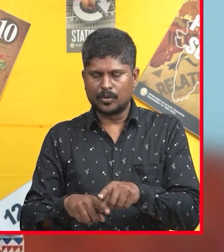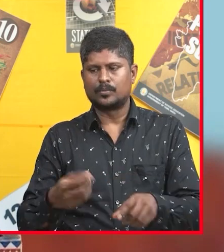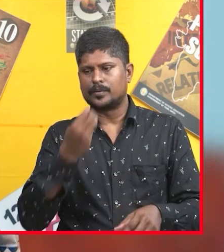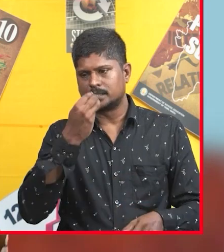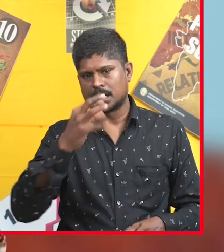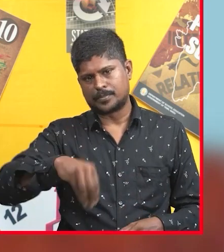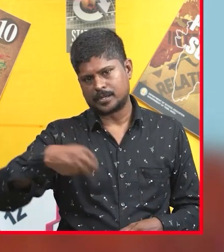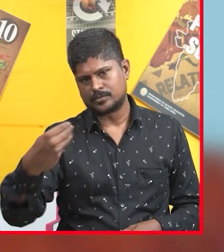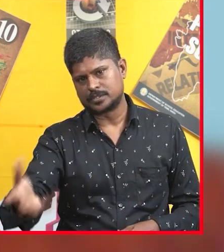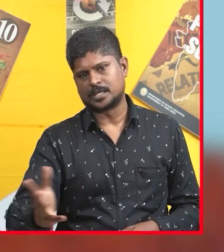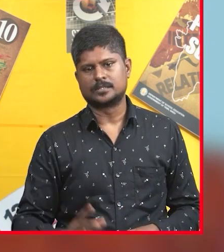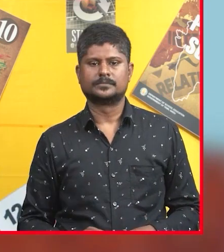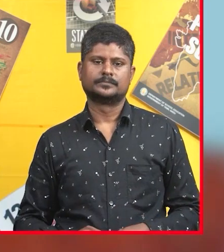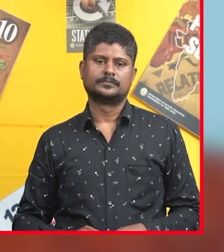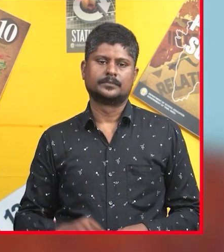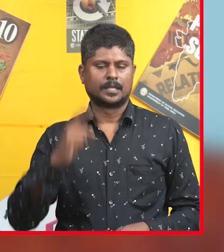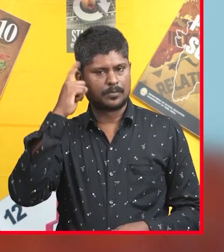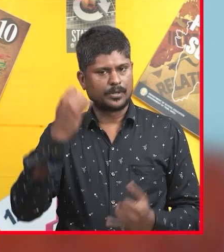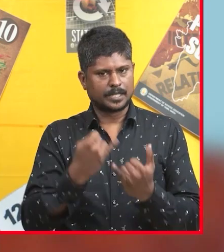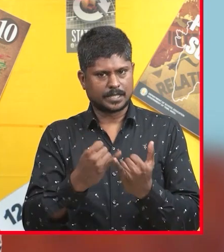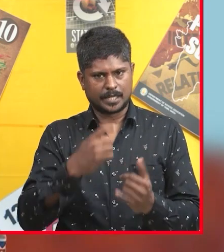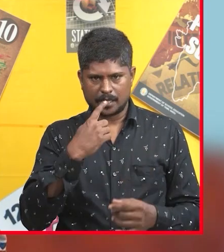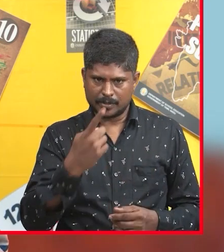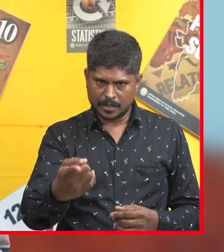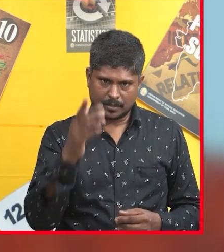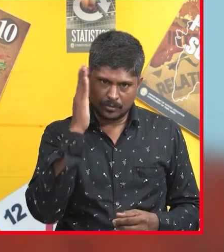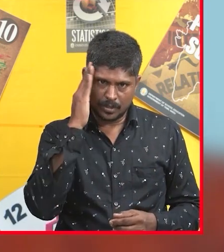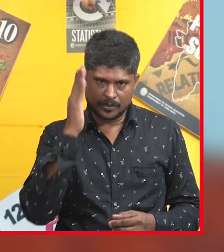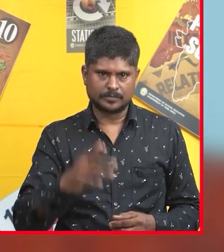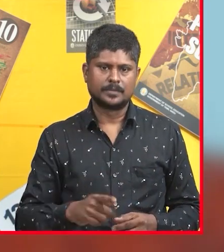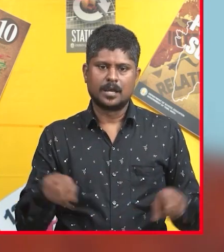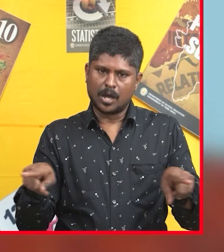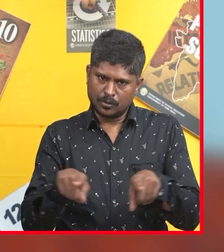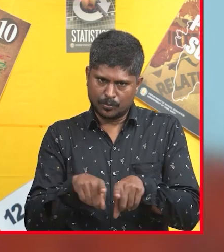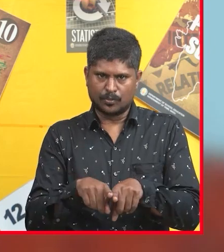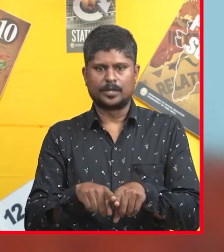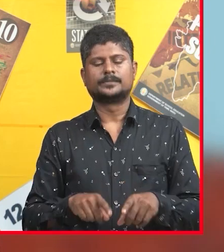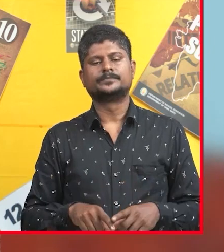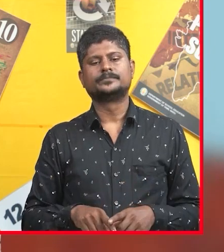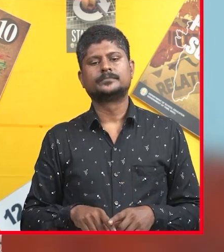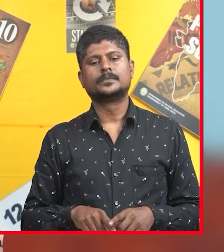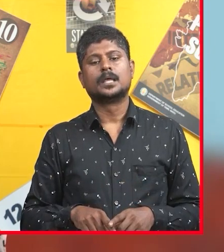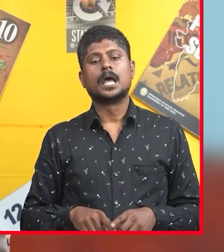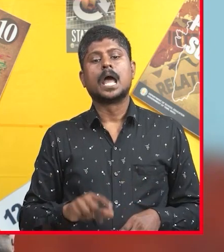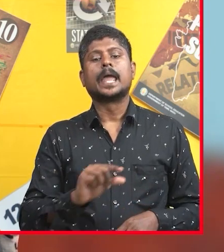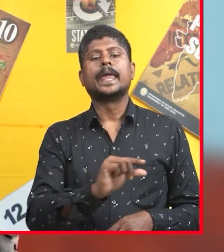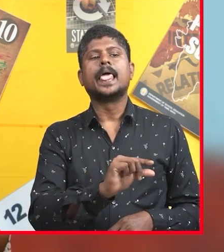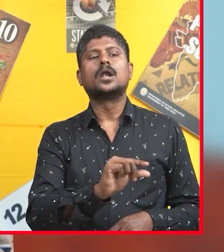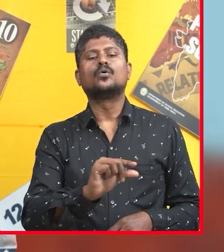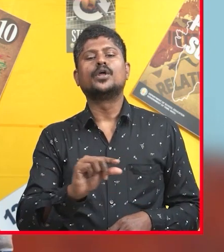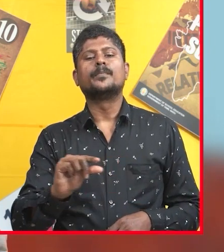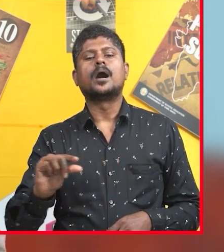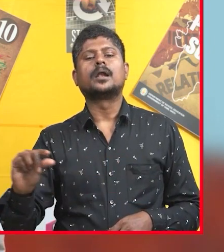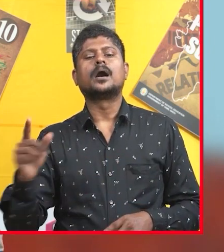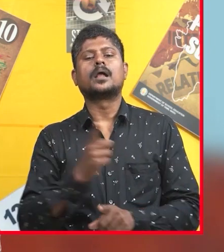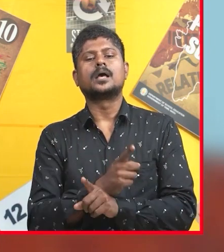உணவை வைத்து விருந்தளித்தான் அப்படிங்கிற செய்தியை நீங்க தெரிஞ்சுக்கோங்க. அதே மாதிரி இளையாங்குடி மாறநாயனார்னு ஒருத்தர்